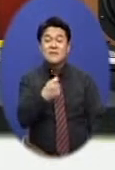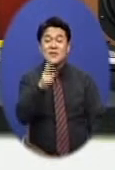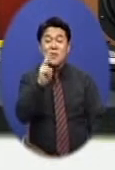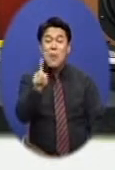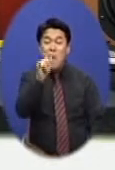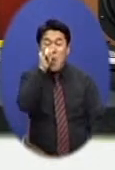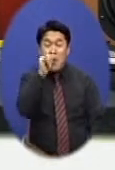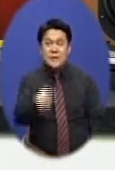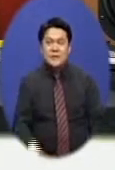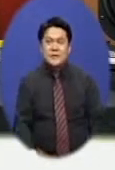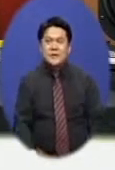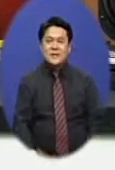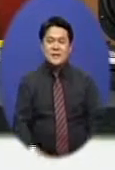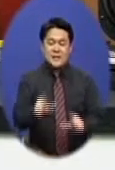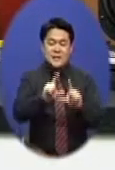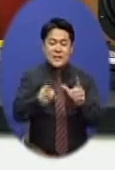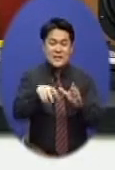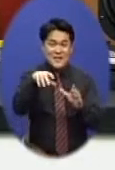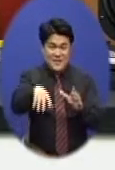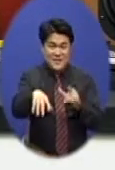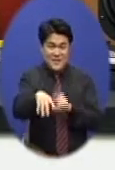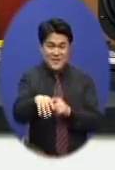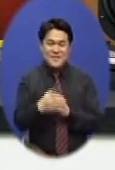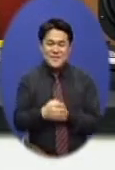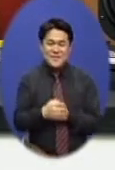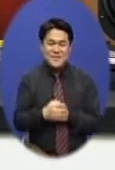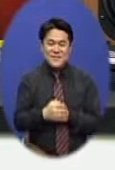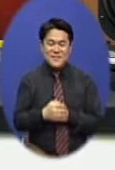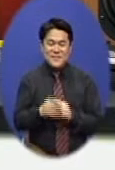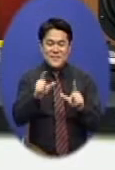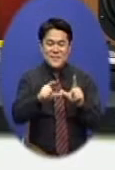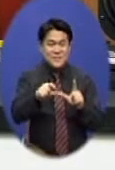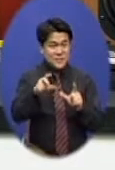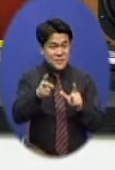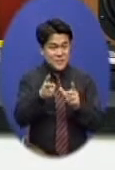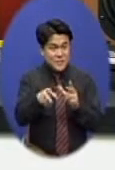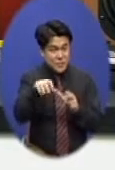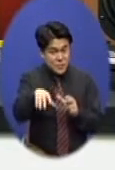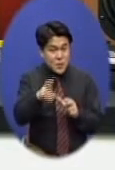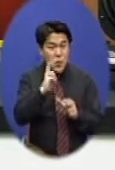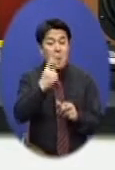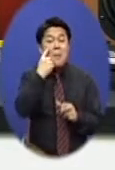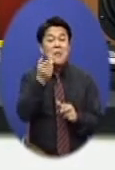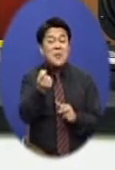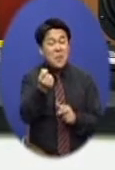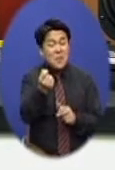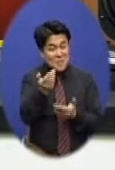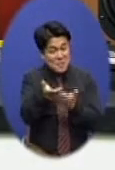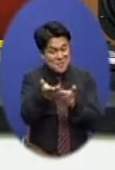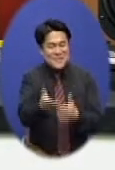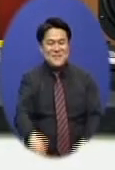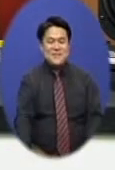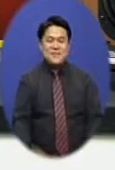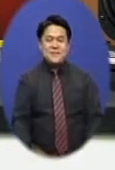따끈따끈한 곡. 그래요. 안동역에서 옷을 잡시다 이런 거. 자, 안동역에서 그러면은, 네. 그럼 한 소절 들어볼까요, 어머니?